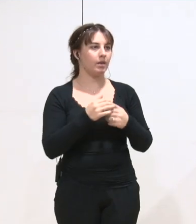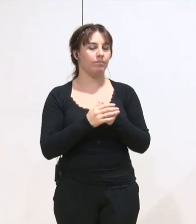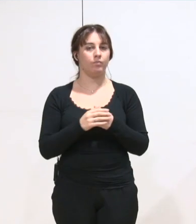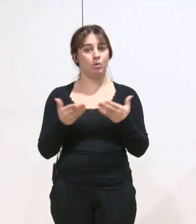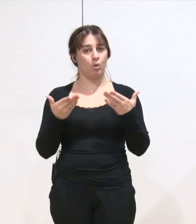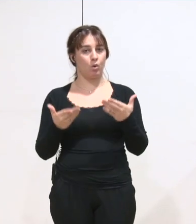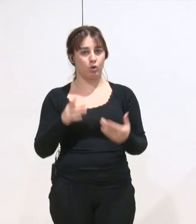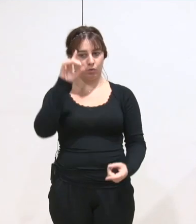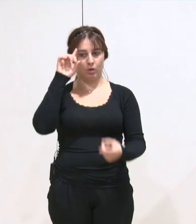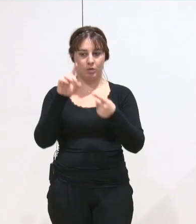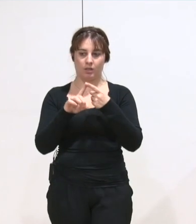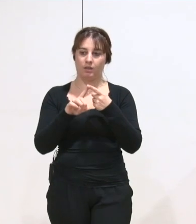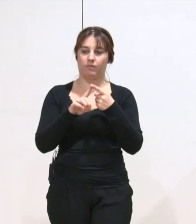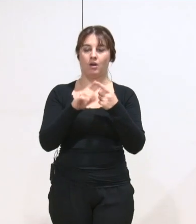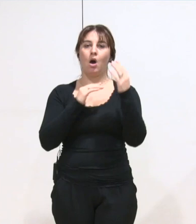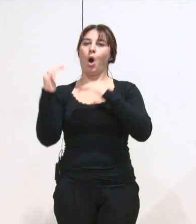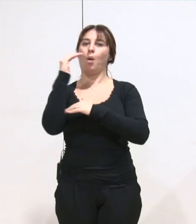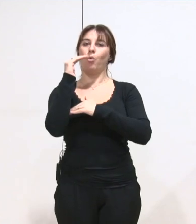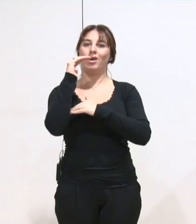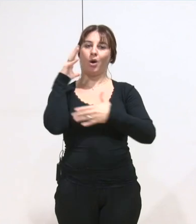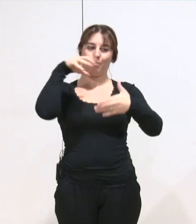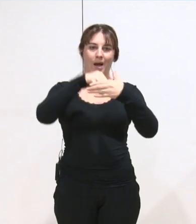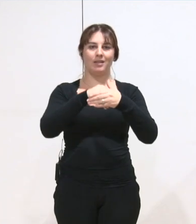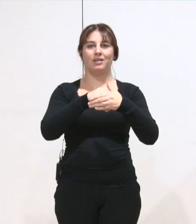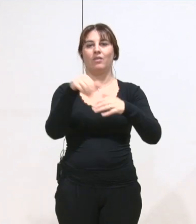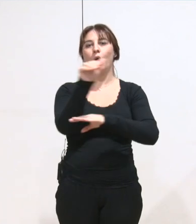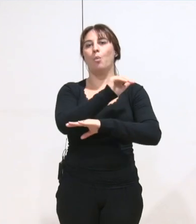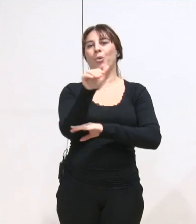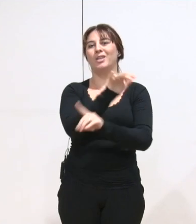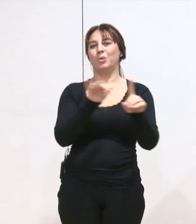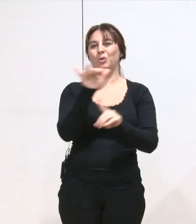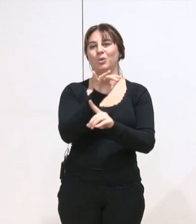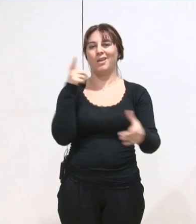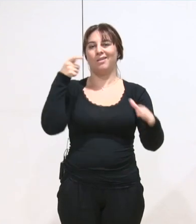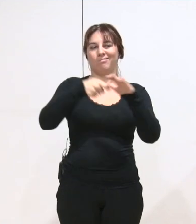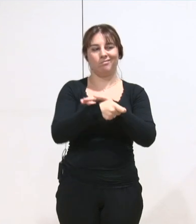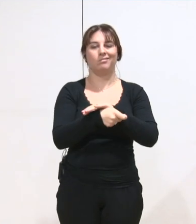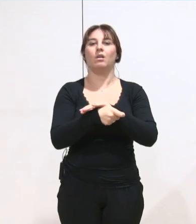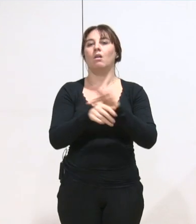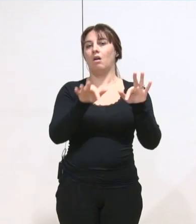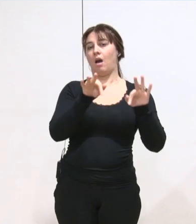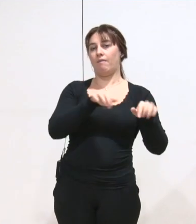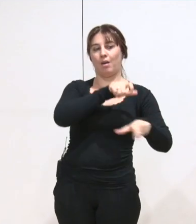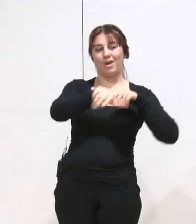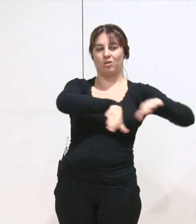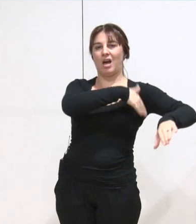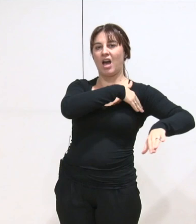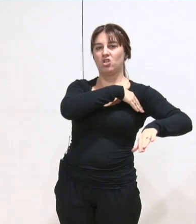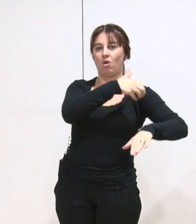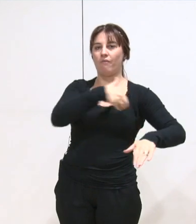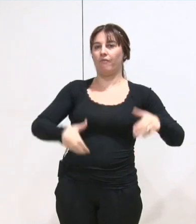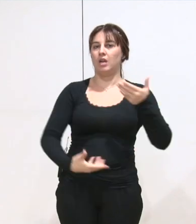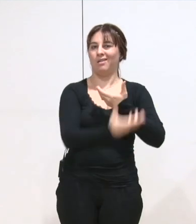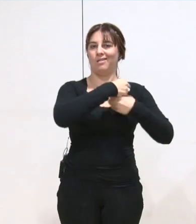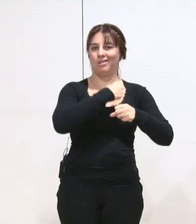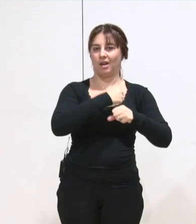d'une participation de l'employeur sur la protection sociale des agents de notre collectivité. Cette possibilité nous est